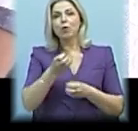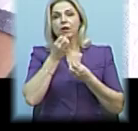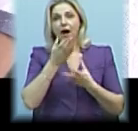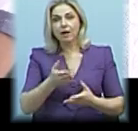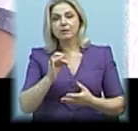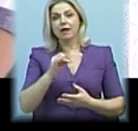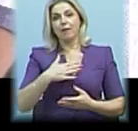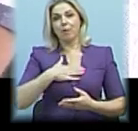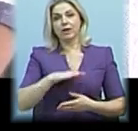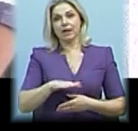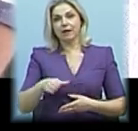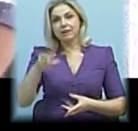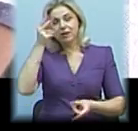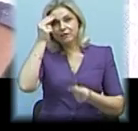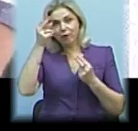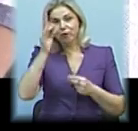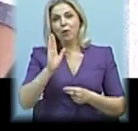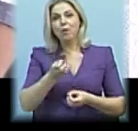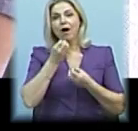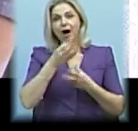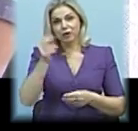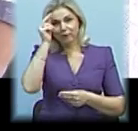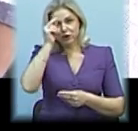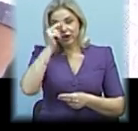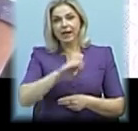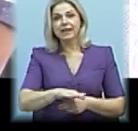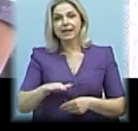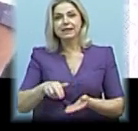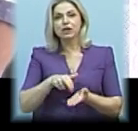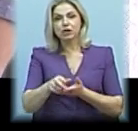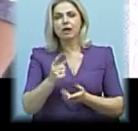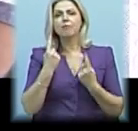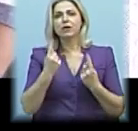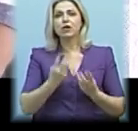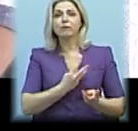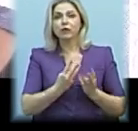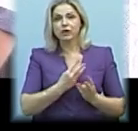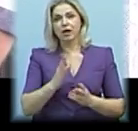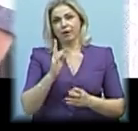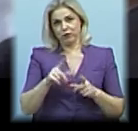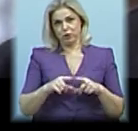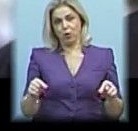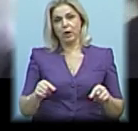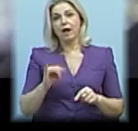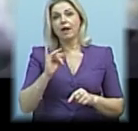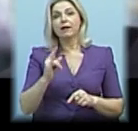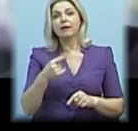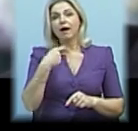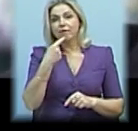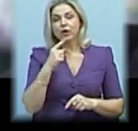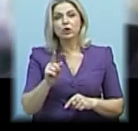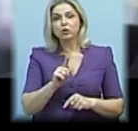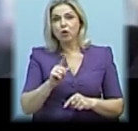моя дитина її освоює та буде гарно вчитися. Дитина йшла з великими сподіваннями також до школи сьогодні. Сказала, що